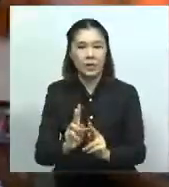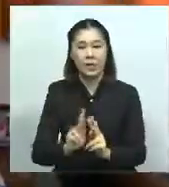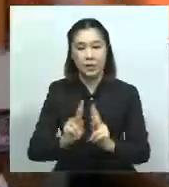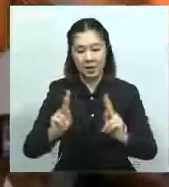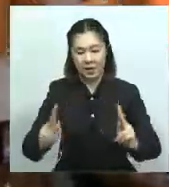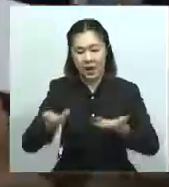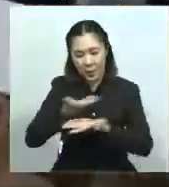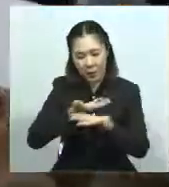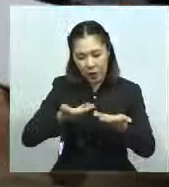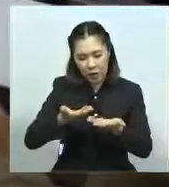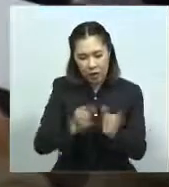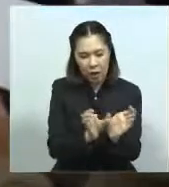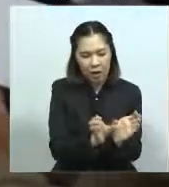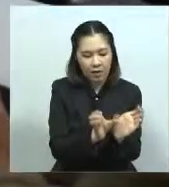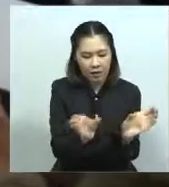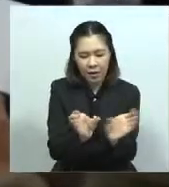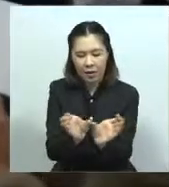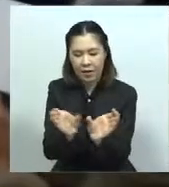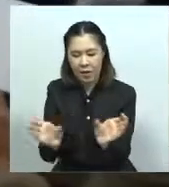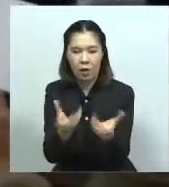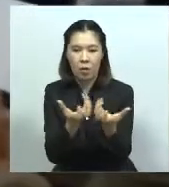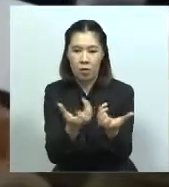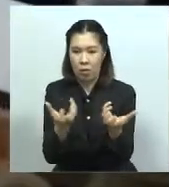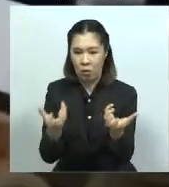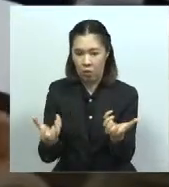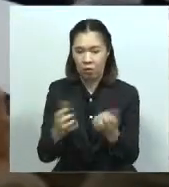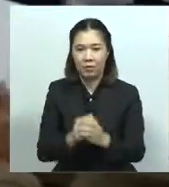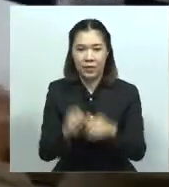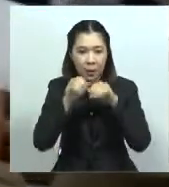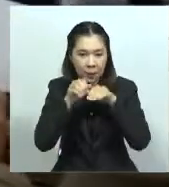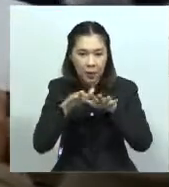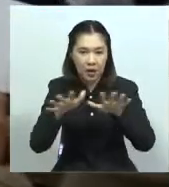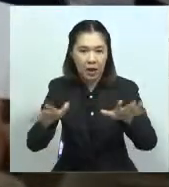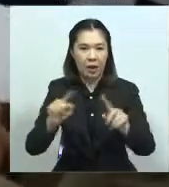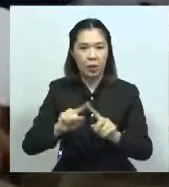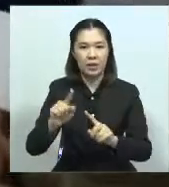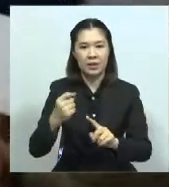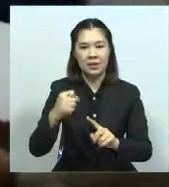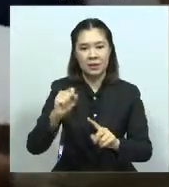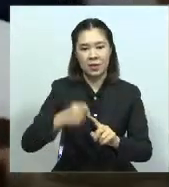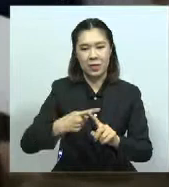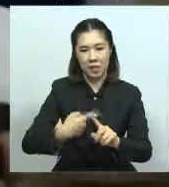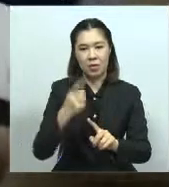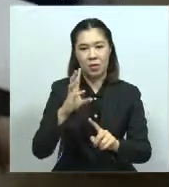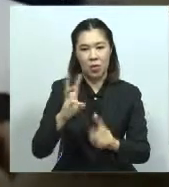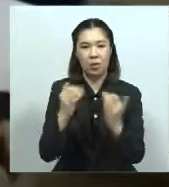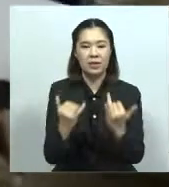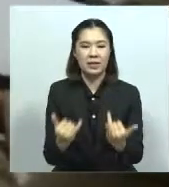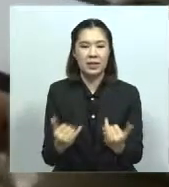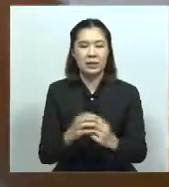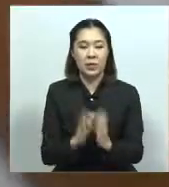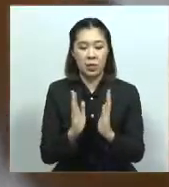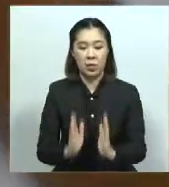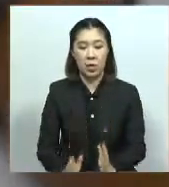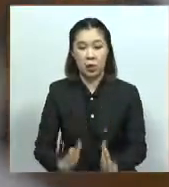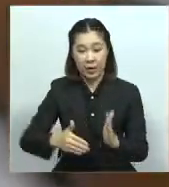จารณาจำแนกและจัดระดับผลิตภัณฑ์โดยการประกาศผลจะมีขึ้นในวันที่10มิถุนายนนี้ผู้ที่ผ่านการคัดสร